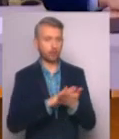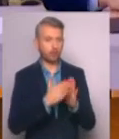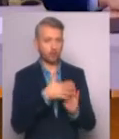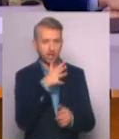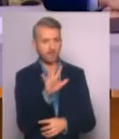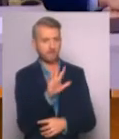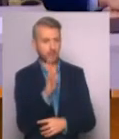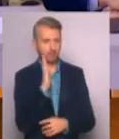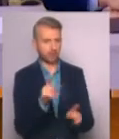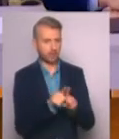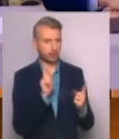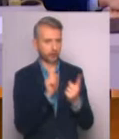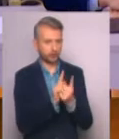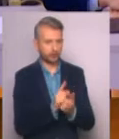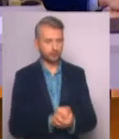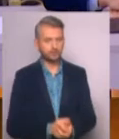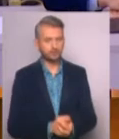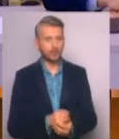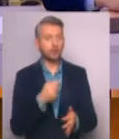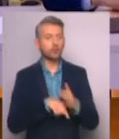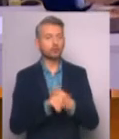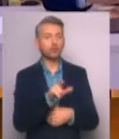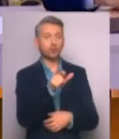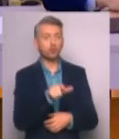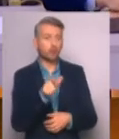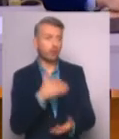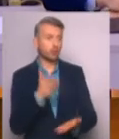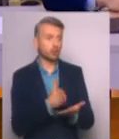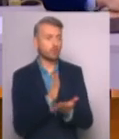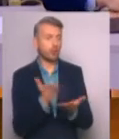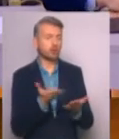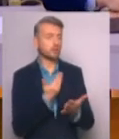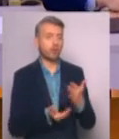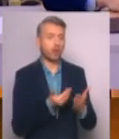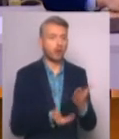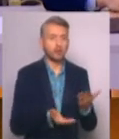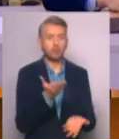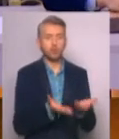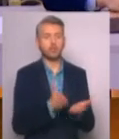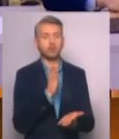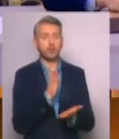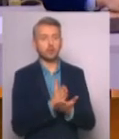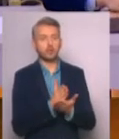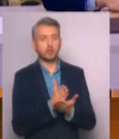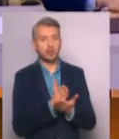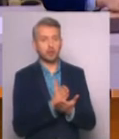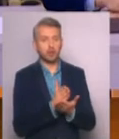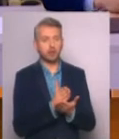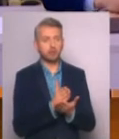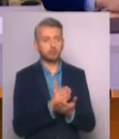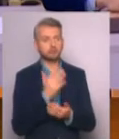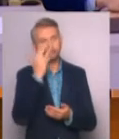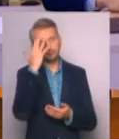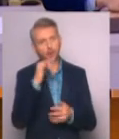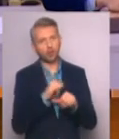годині будемо мати таку зустріч. Тому що у людей, можливо, є якісь поради, можливо, є моменти по розширенню